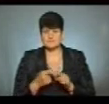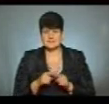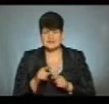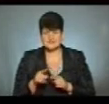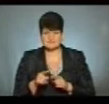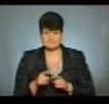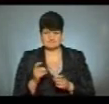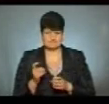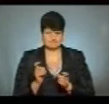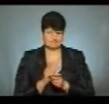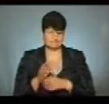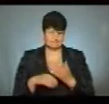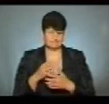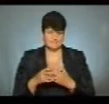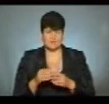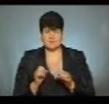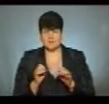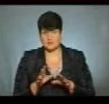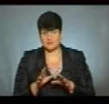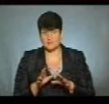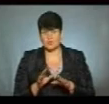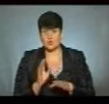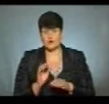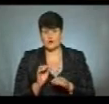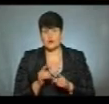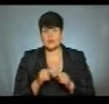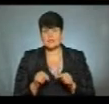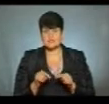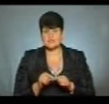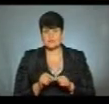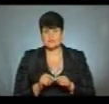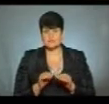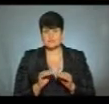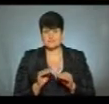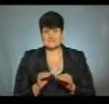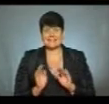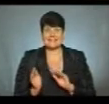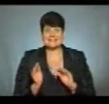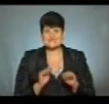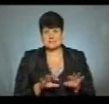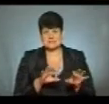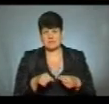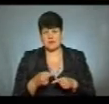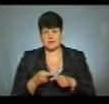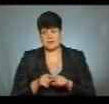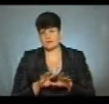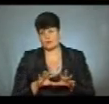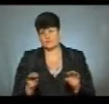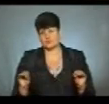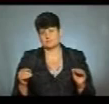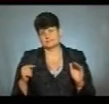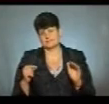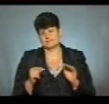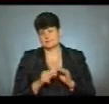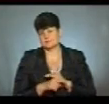ці непорозуміння. Значить, ми дали підрядній команді, тобто організації, щоб покласти ту Бруківку назад, і забрали техніку і з'їхали з міста Теребовля. Чи